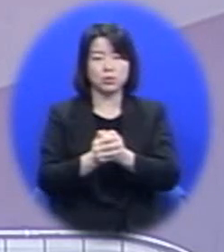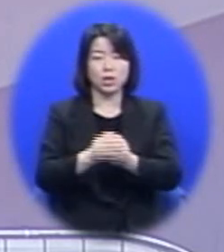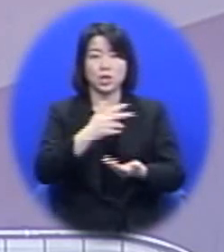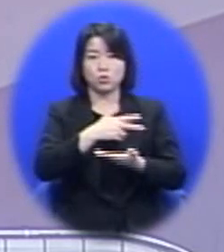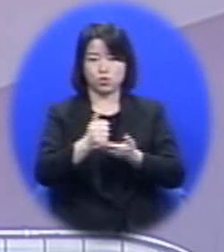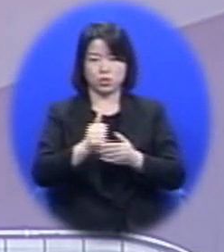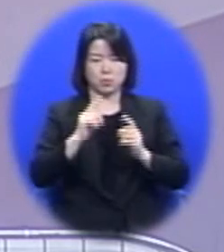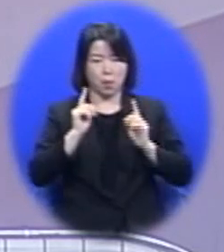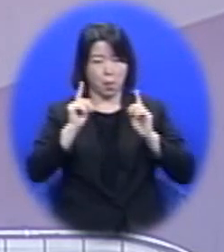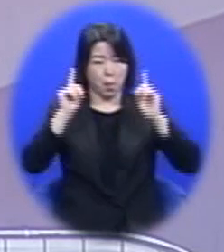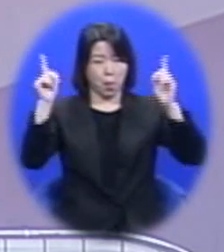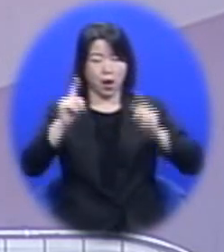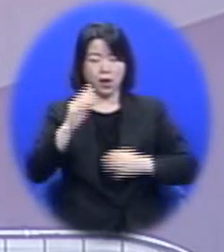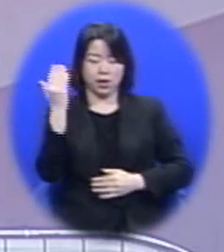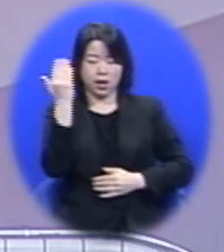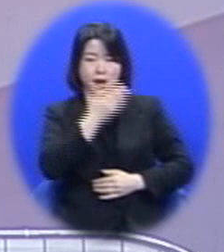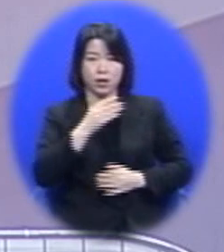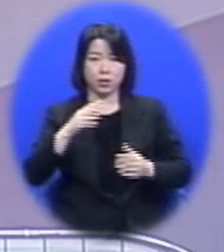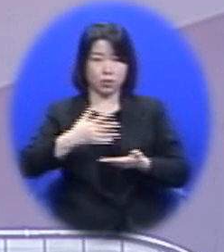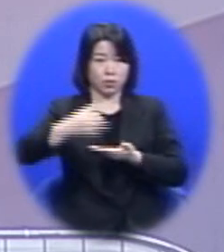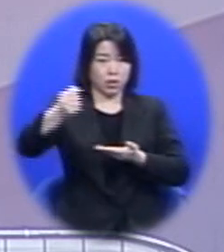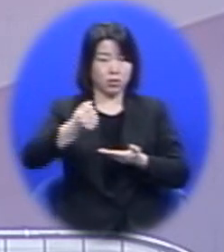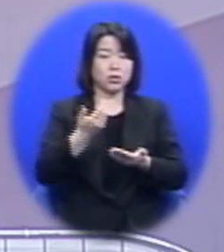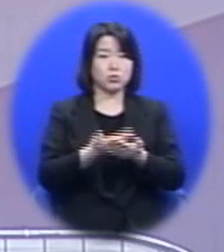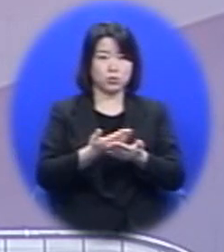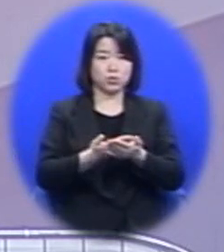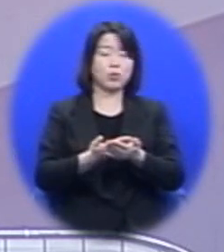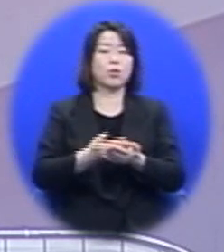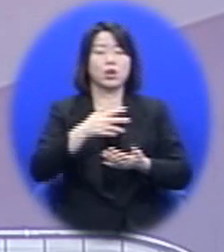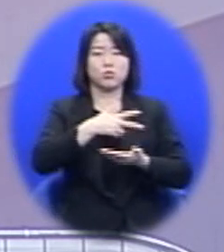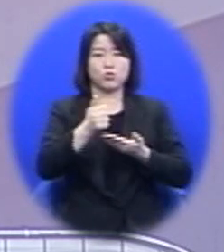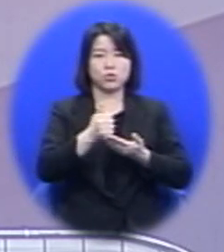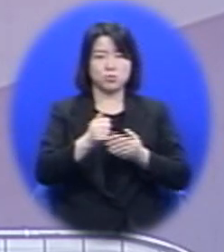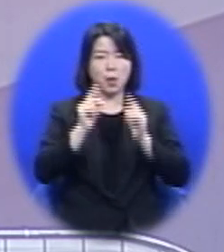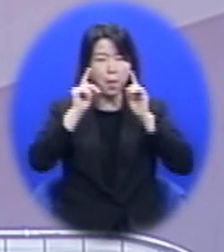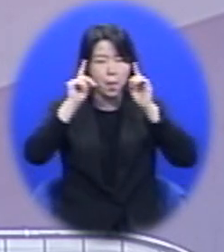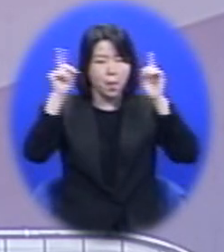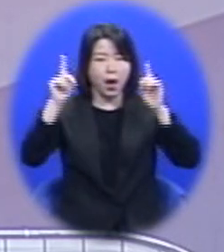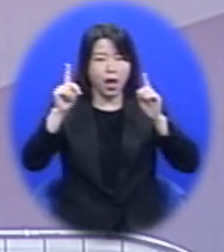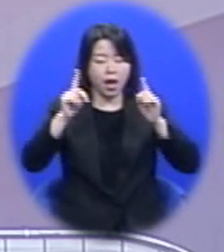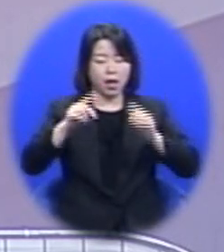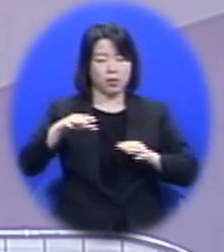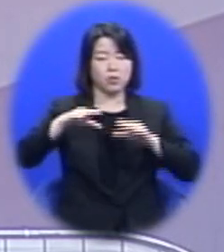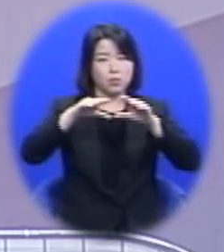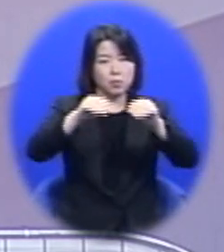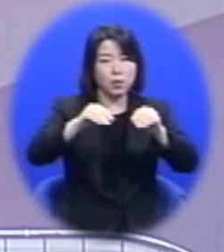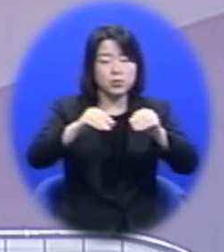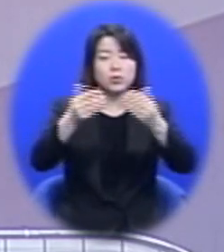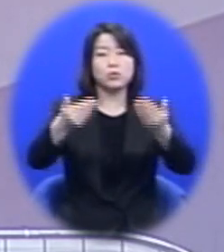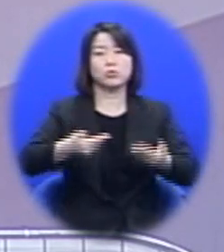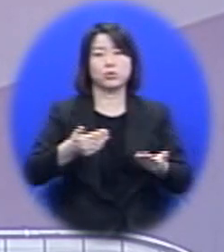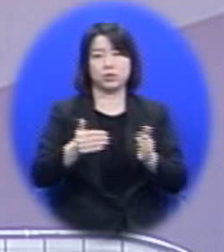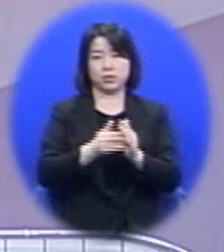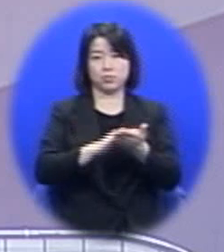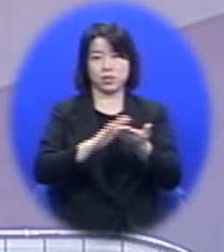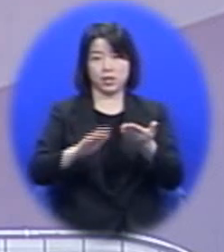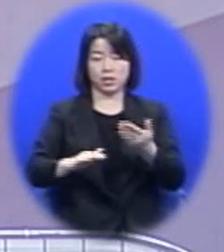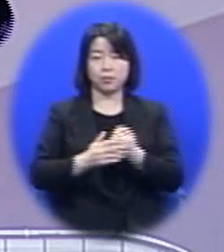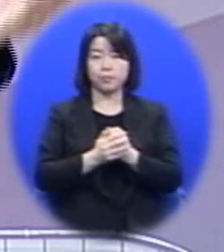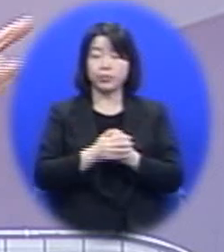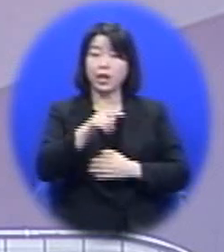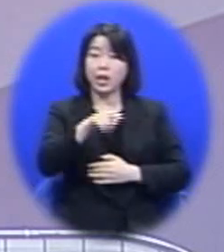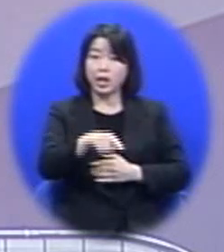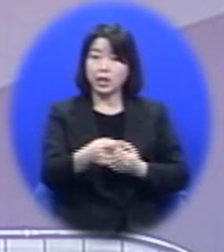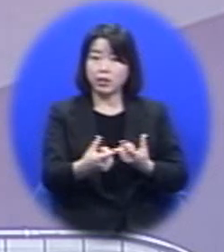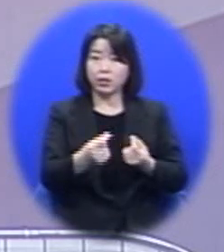노여움을 말끔히 거두어 주시며 주님의 맹렬한 진노를 거두어 주셨습니다. 이렇게 하나님께 구원의